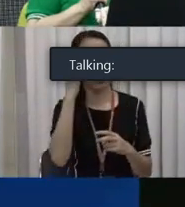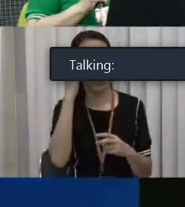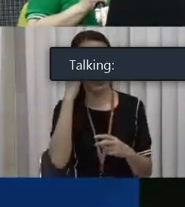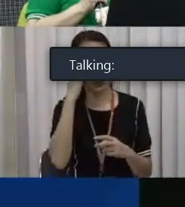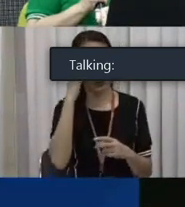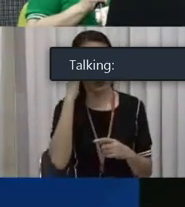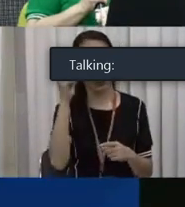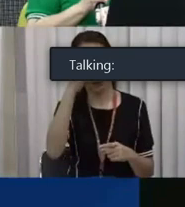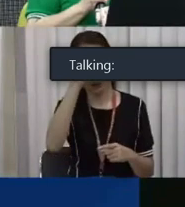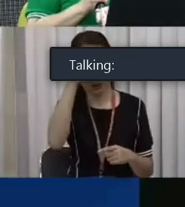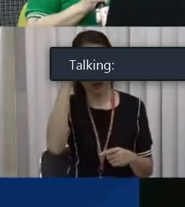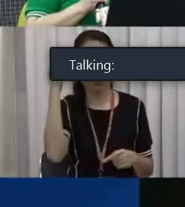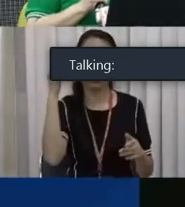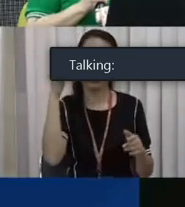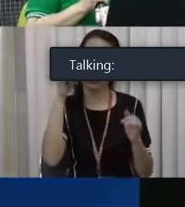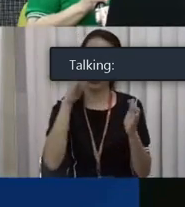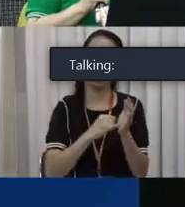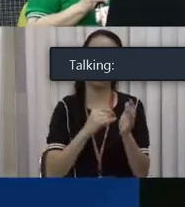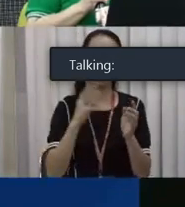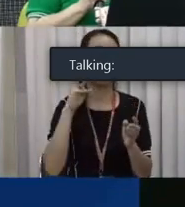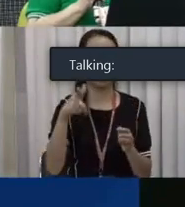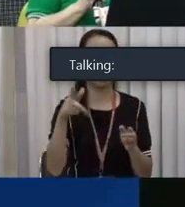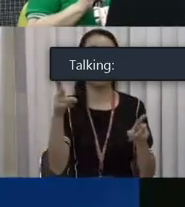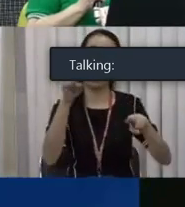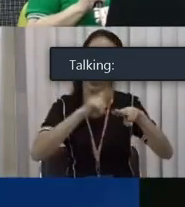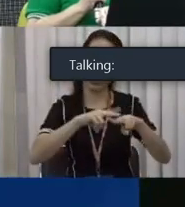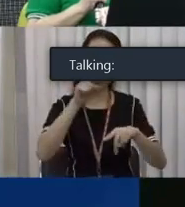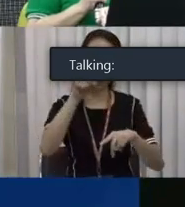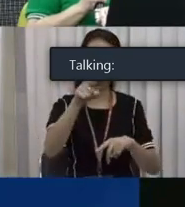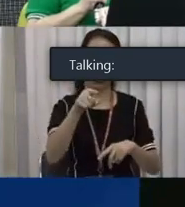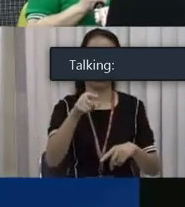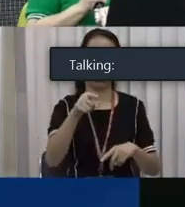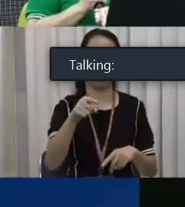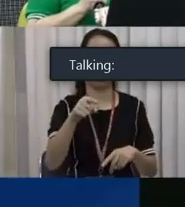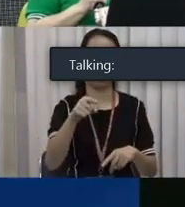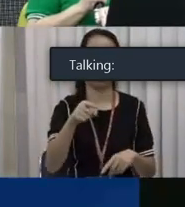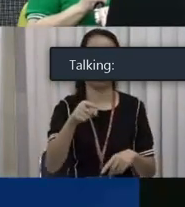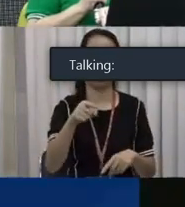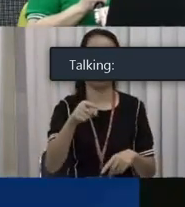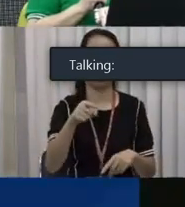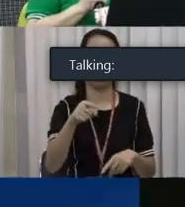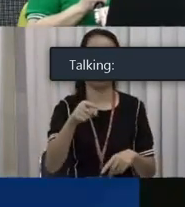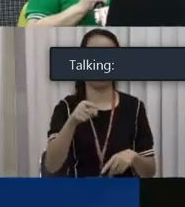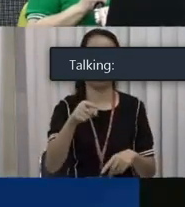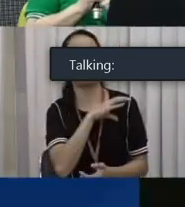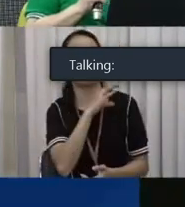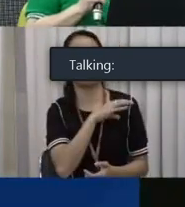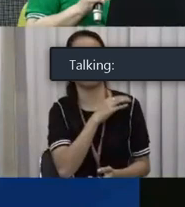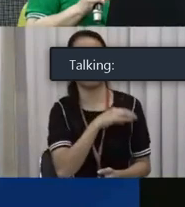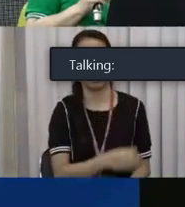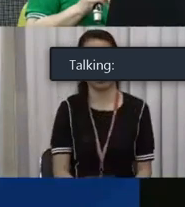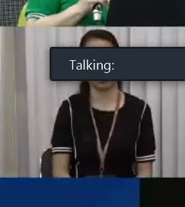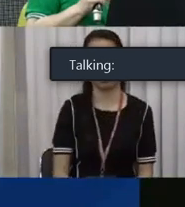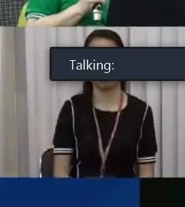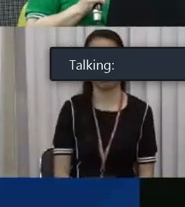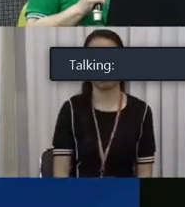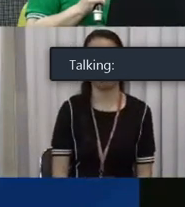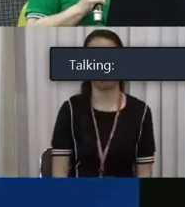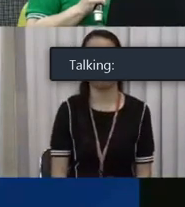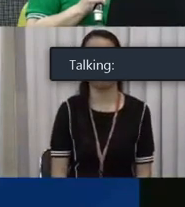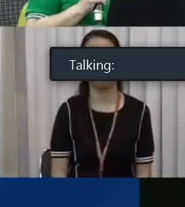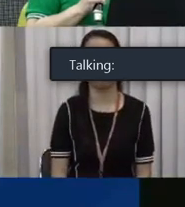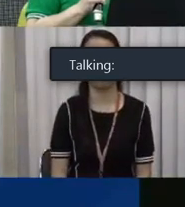dapat polite gyud ta kay murag plus factor pa ni siya. Carry extra copies of your resume. Importante